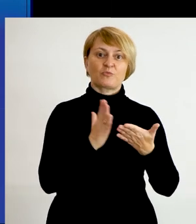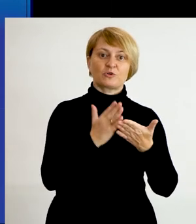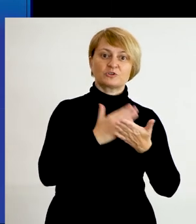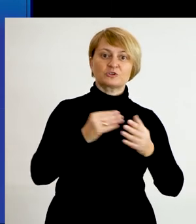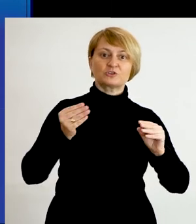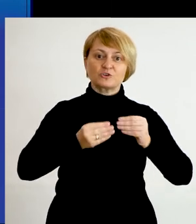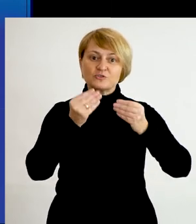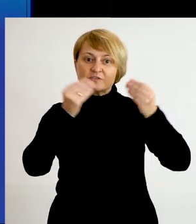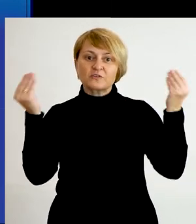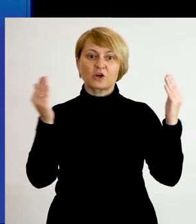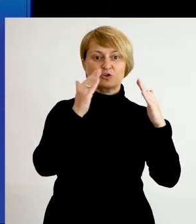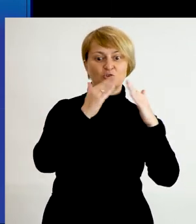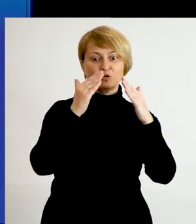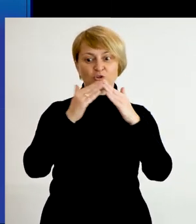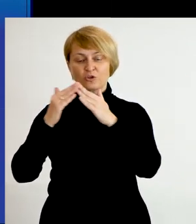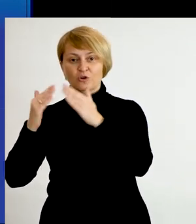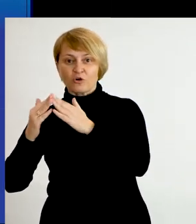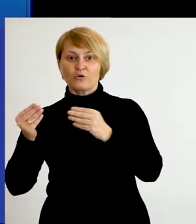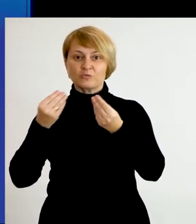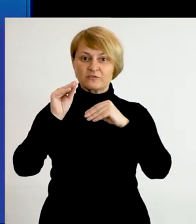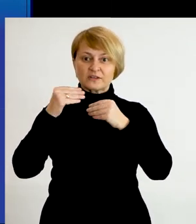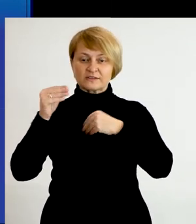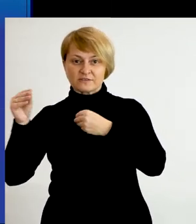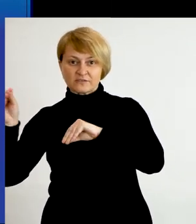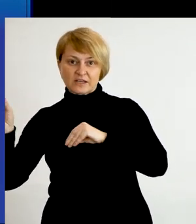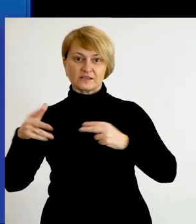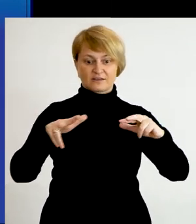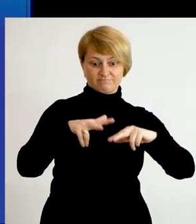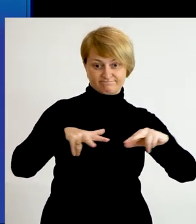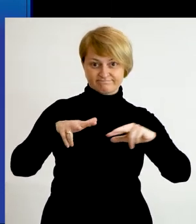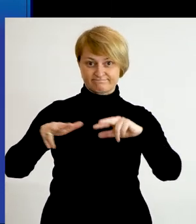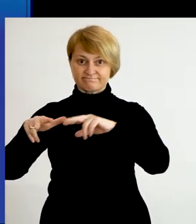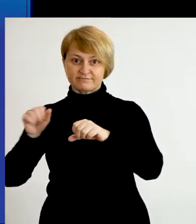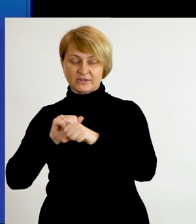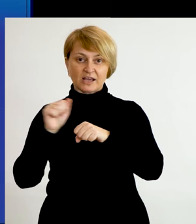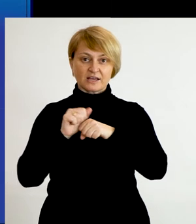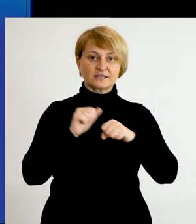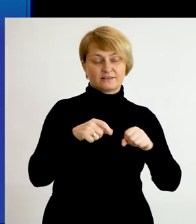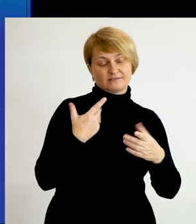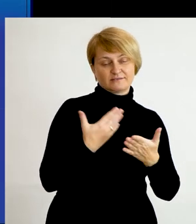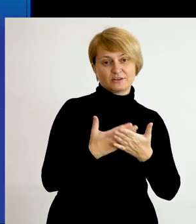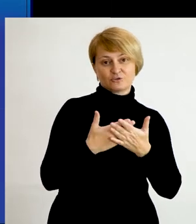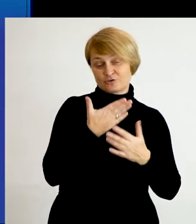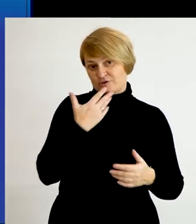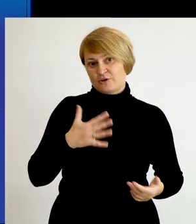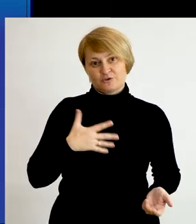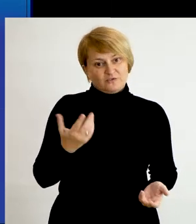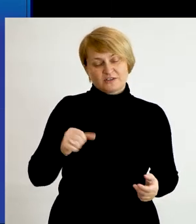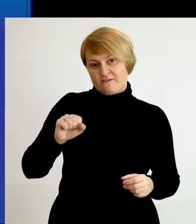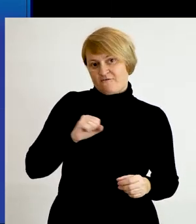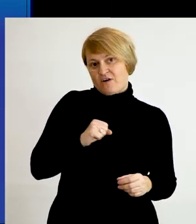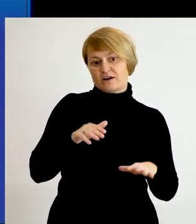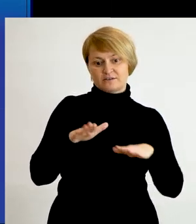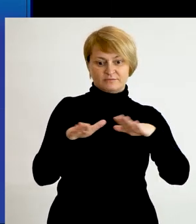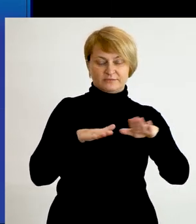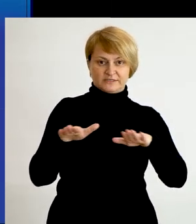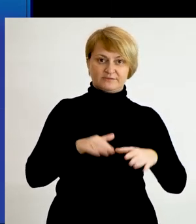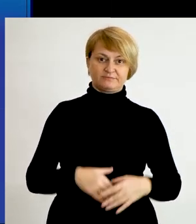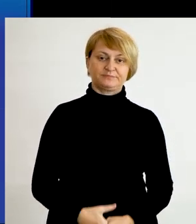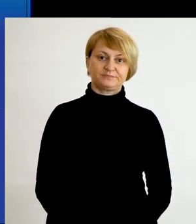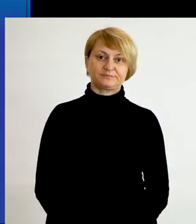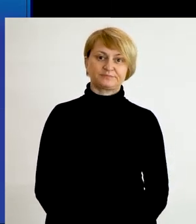rozwija, pojawia się coraz więcej domków jednorodzinnych. I czemu się nie dziwię, bo jest sympatycznie, fajnie położona.